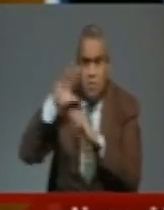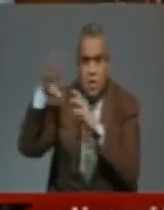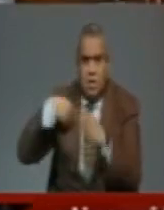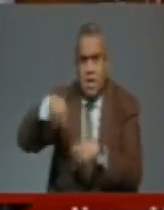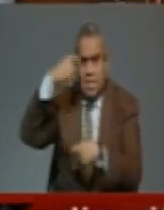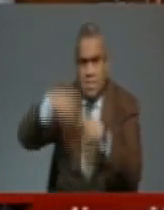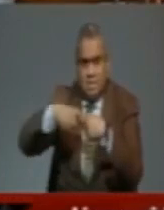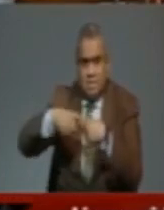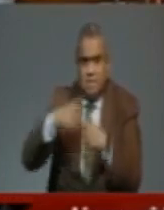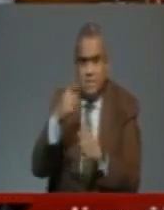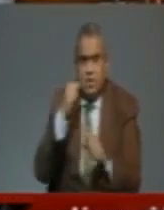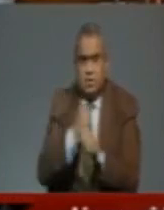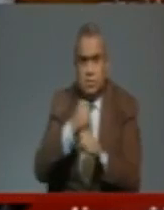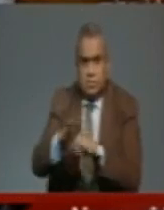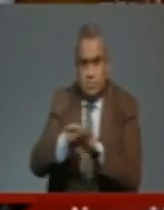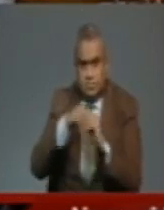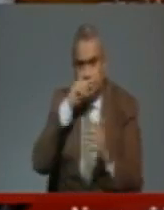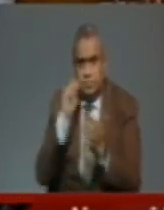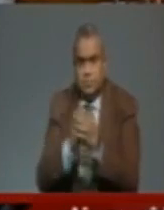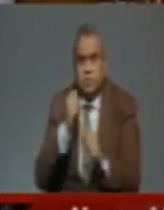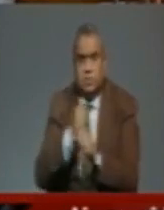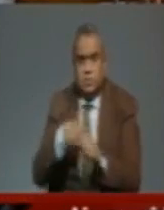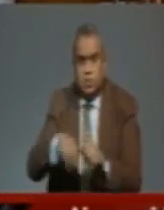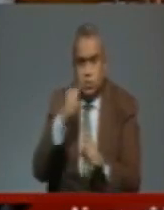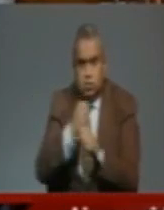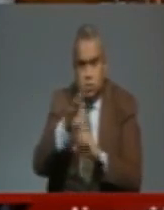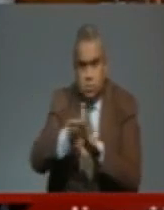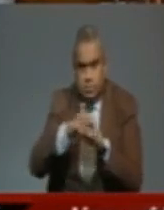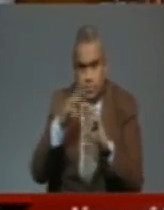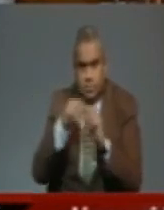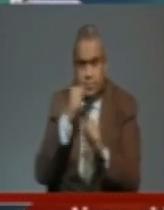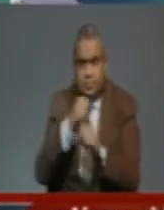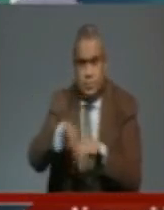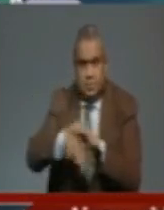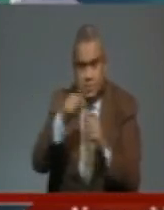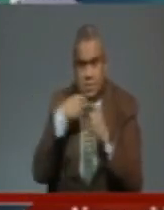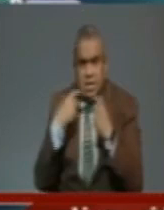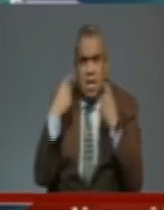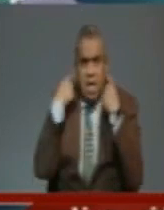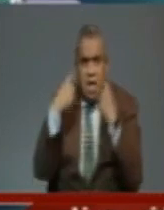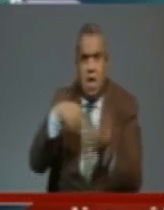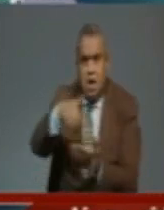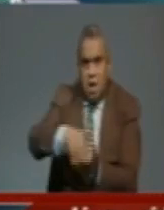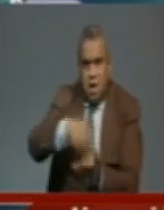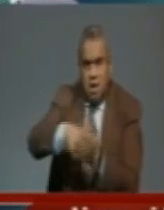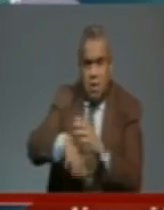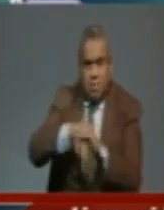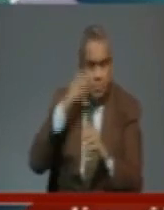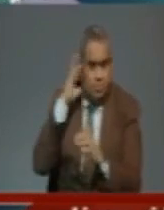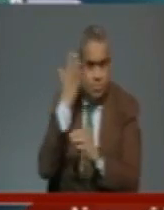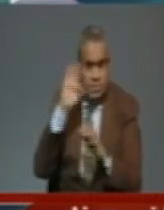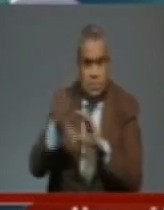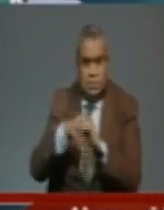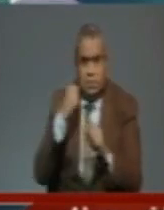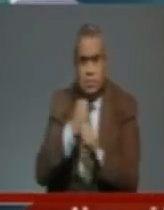بدأنا نشتغل يا فندم فعلا في المحطة دي، وعندنا كركات النهاردة عشان تجيب أيضا تجلب رمال من داخل البحر